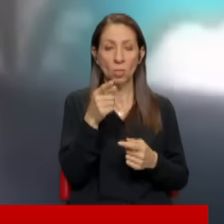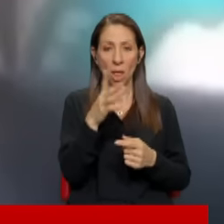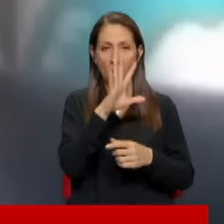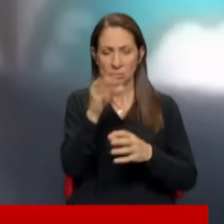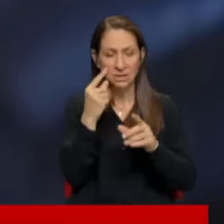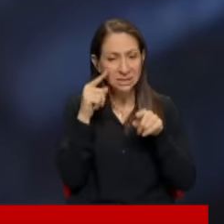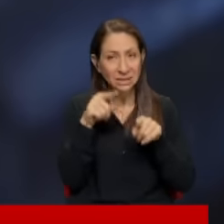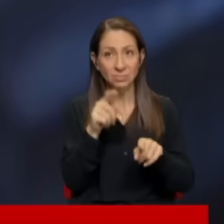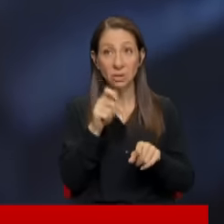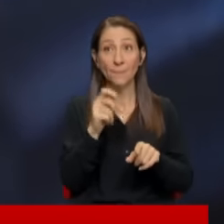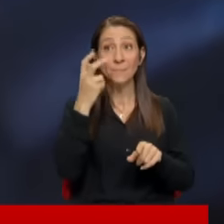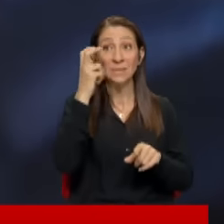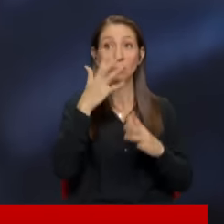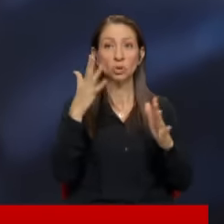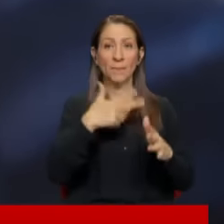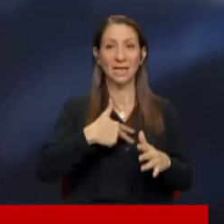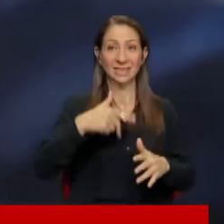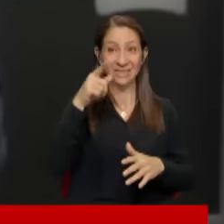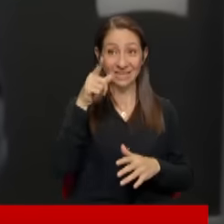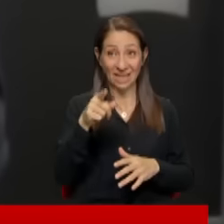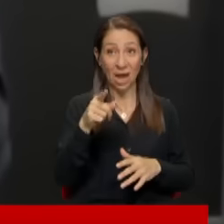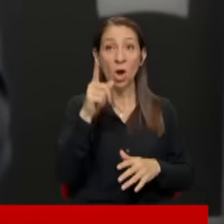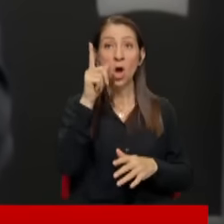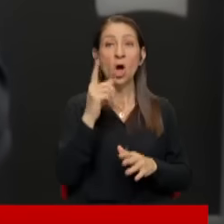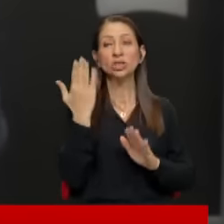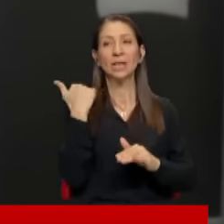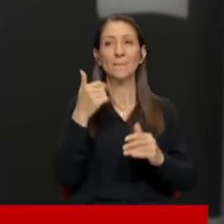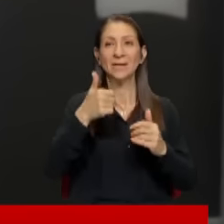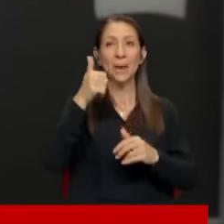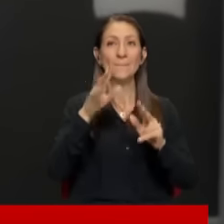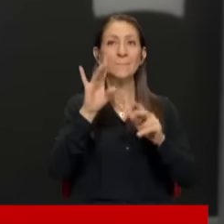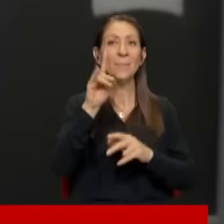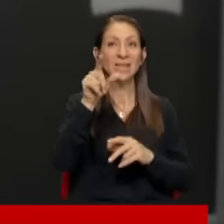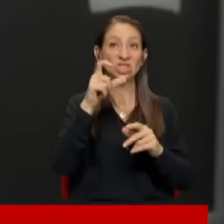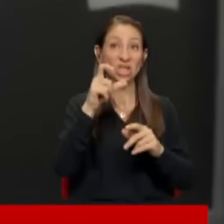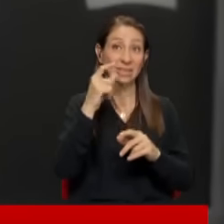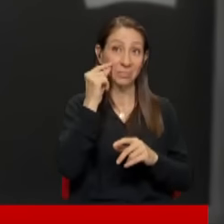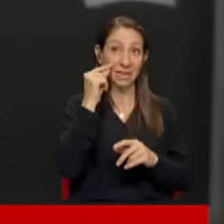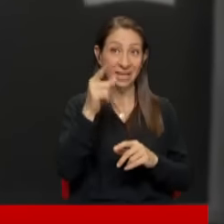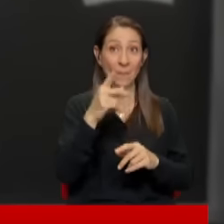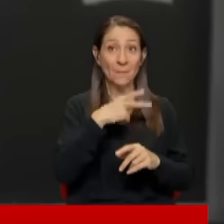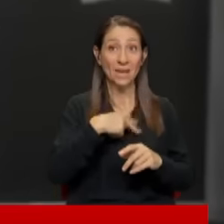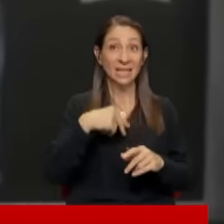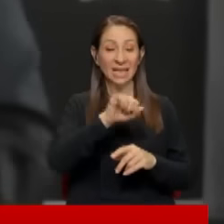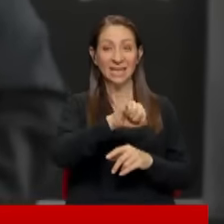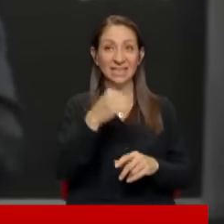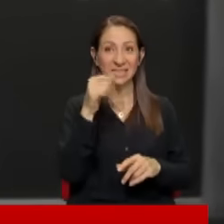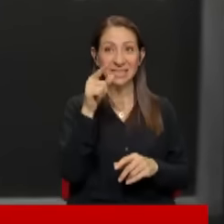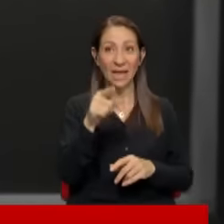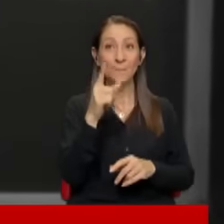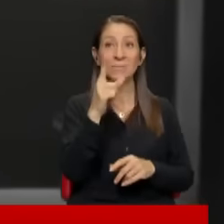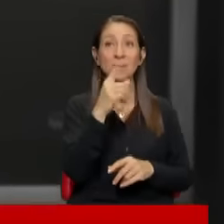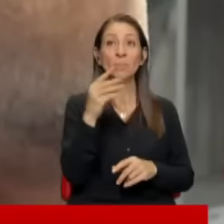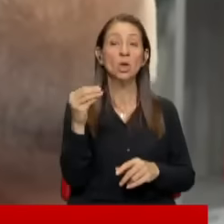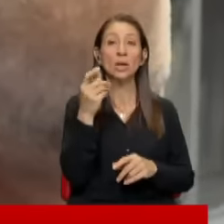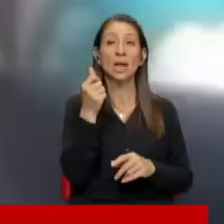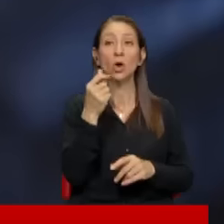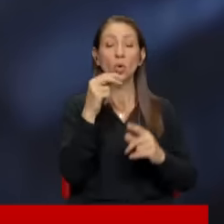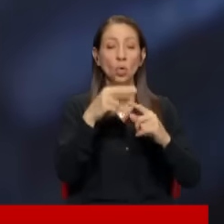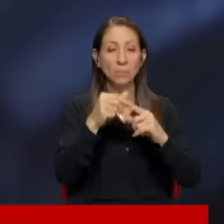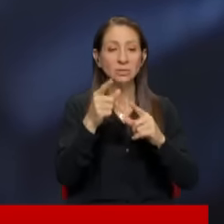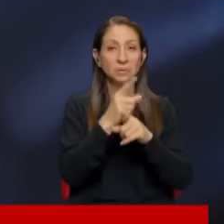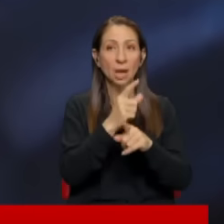hepsini takipçisi olacağım. Manisa Büyükşehir Belediyesi'nde önceki başkan MHP'li Cengiz Ergün'ün belediyenin kasasından 1 milyon liralık kuru